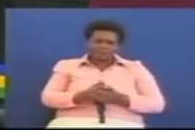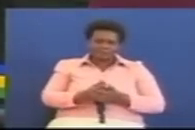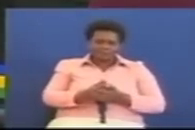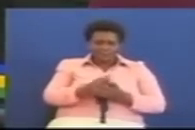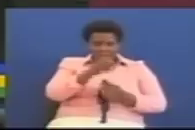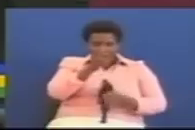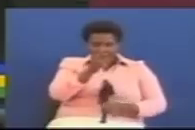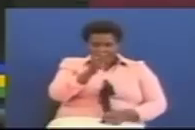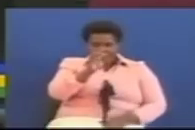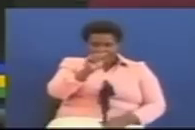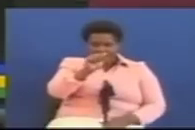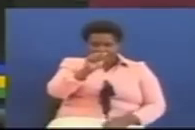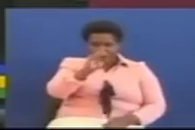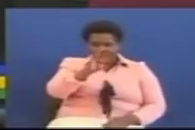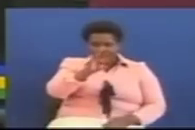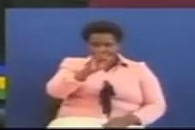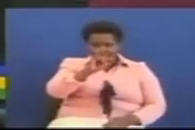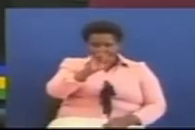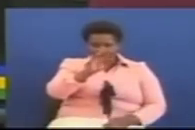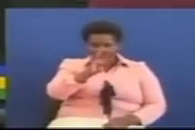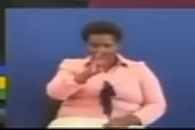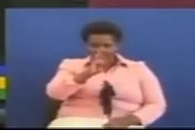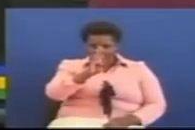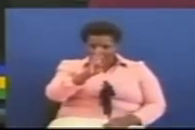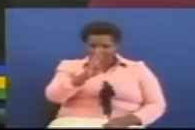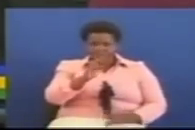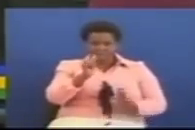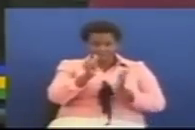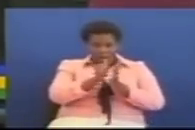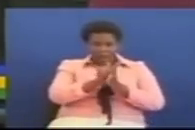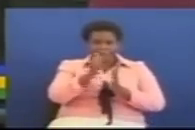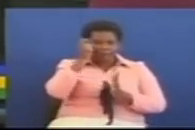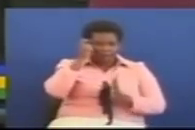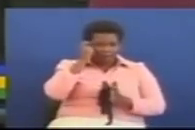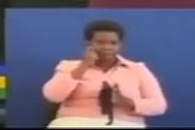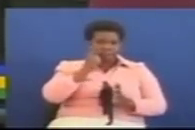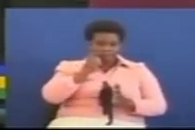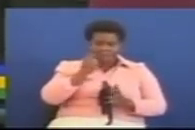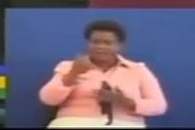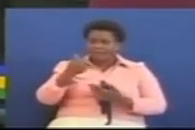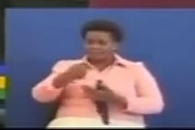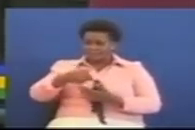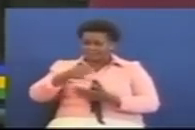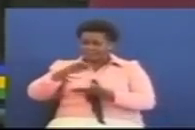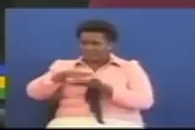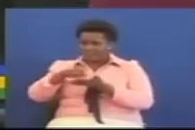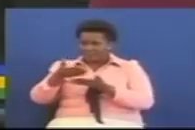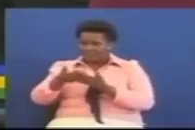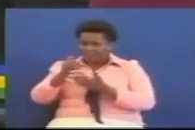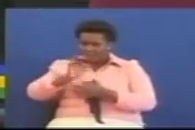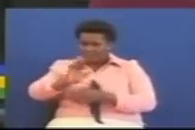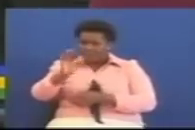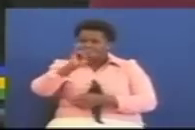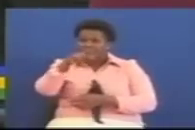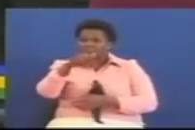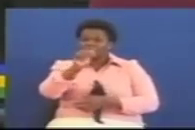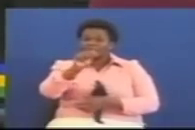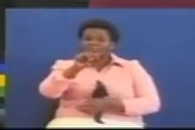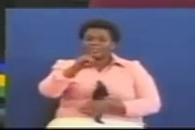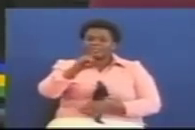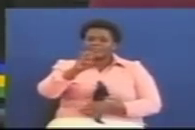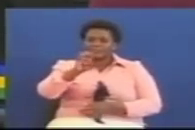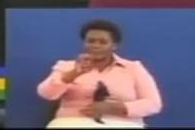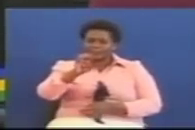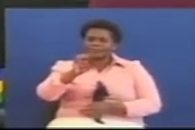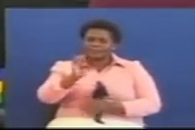moja yakisimamiwa na Shida Masamba, mwongozaji Jeff Shilembi, mimi naitwa Shinona Saidi nikiwa na mtangazaji mwenzangu Bakari